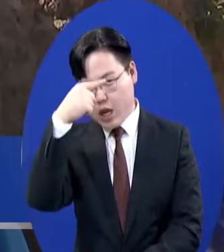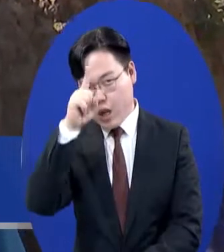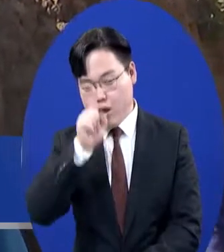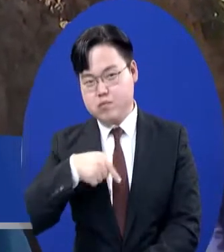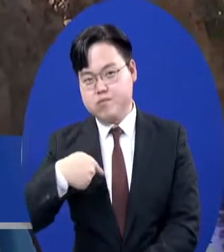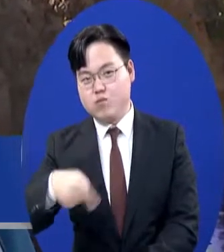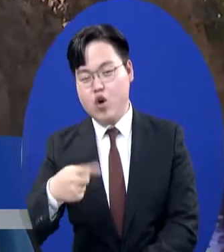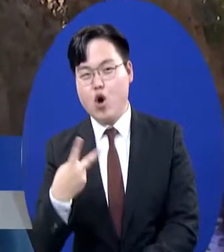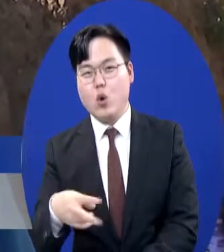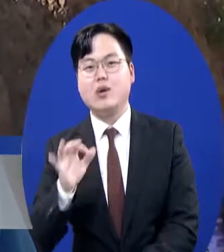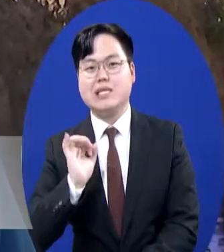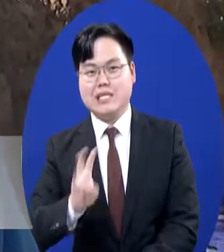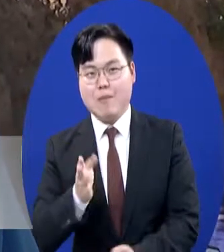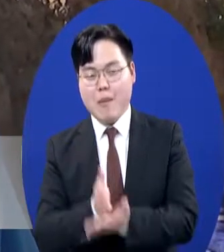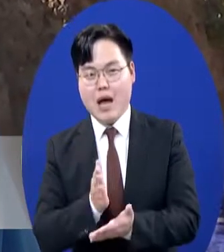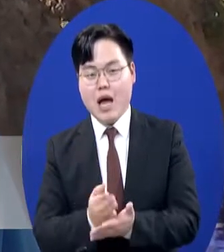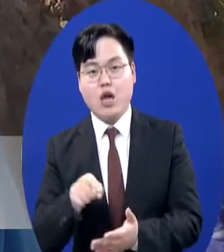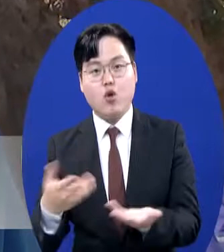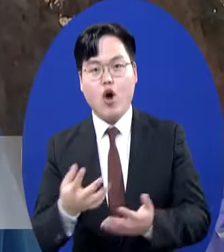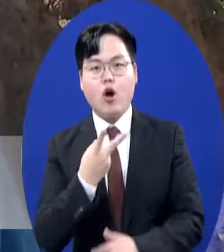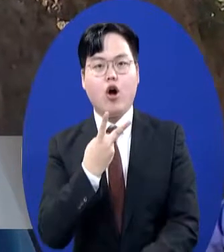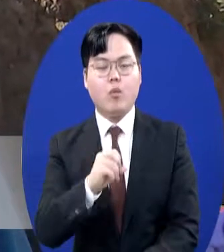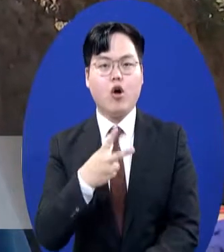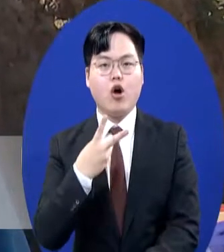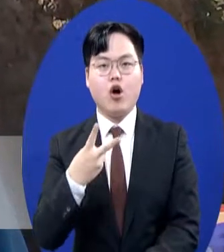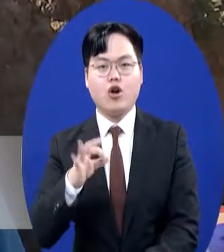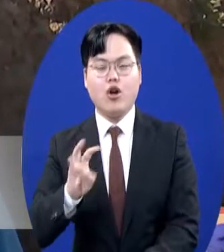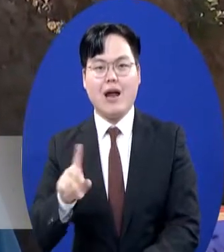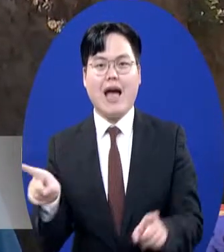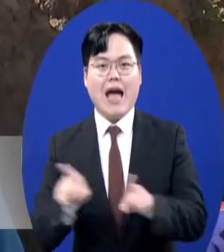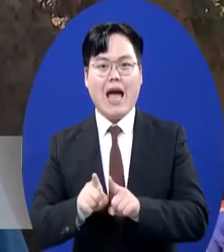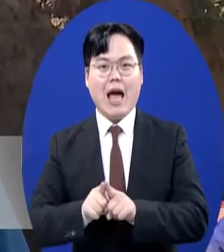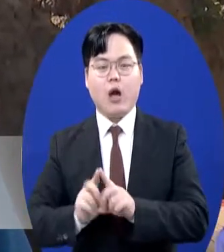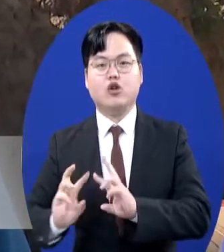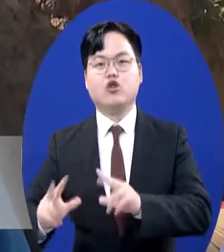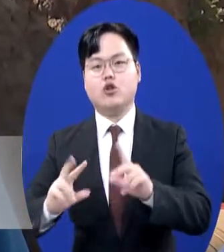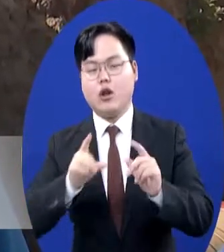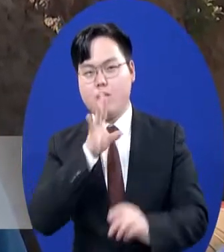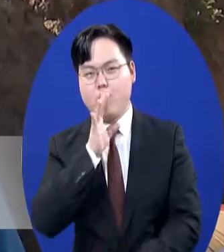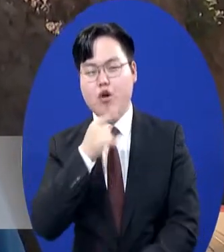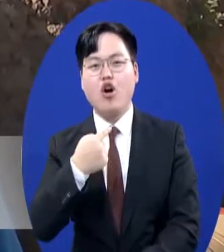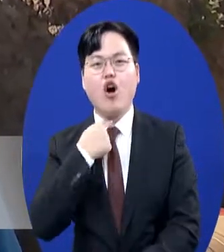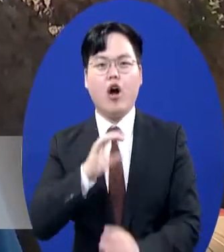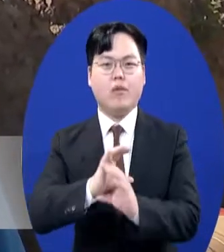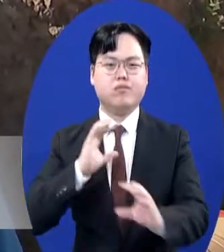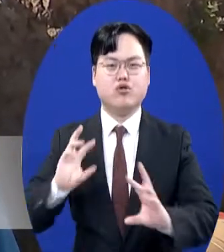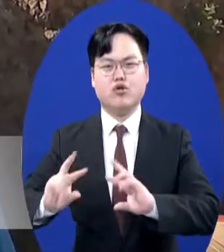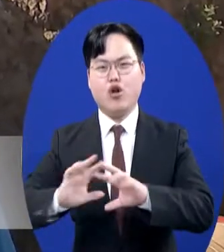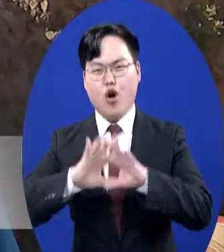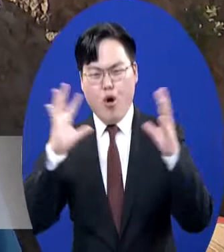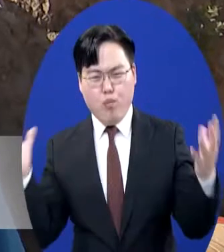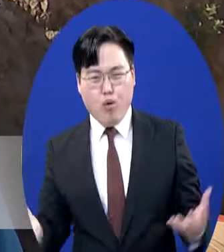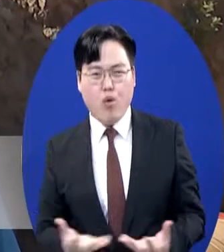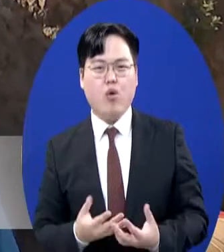бол үлдсэн. За тэрийг бол 2022 онд бол бас мөн одоо үргэлжлүүлэн шинчилнэ. Ер нь бол шугам сүлжээний ажлыг бол нэг дор